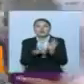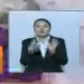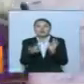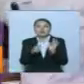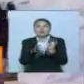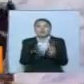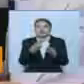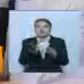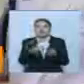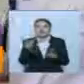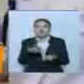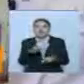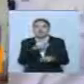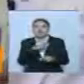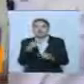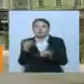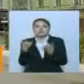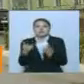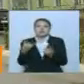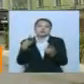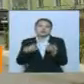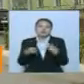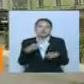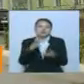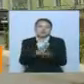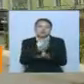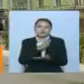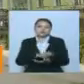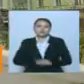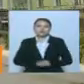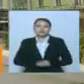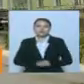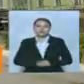7 600 родились в областном перинатальном центре. Ажан Сабитхазы, Мангелик Турахмет, Дидар.